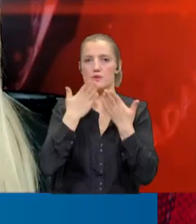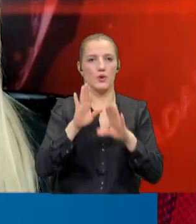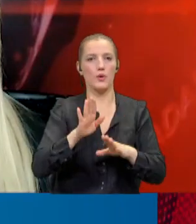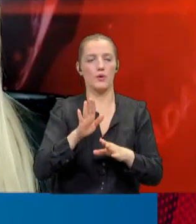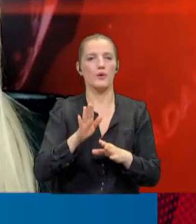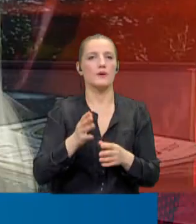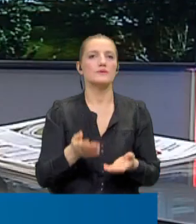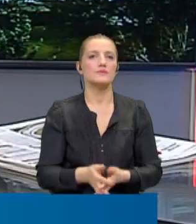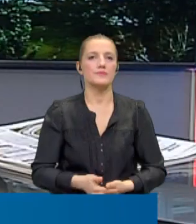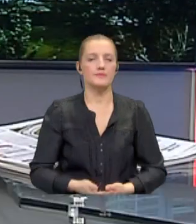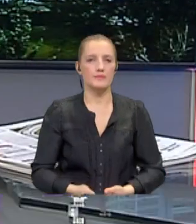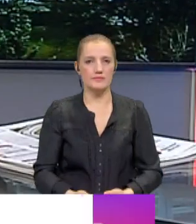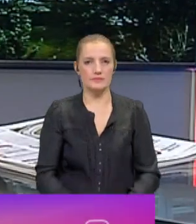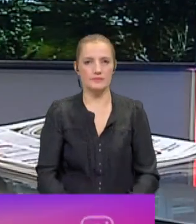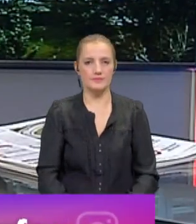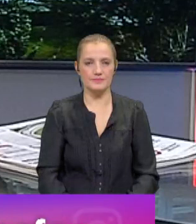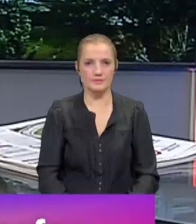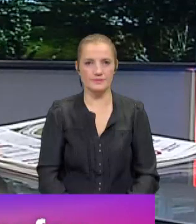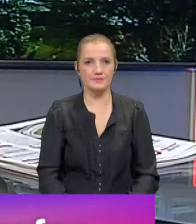ezilecek bu